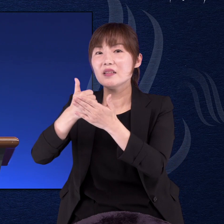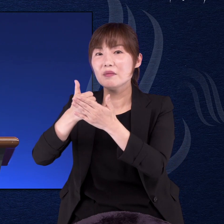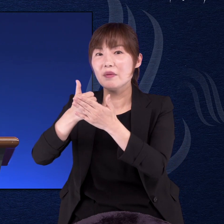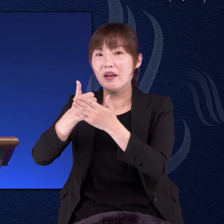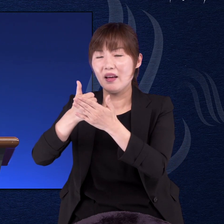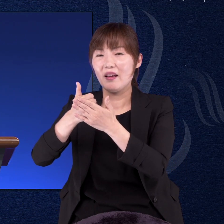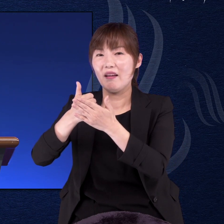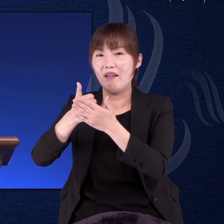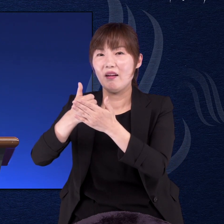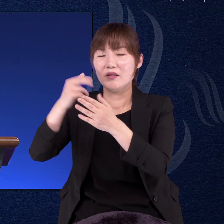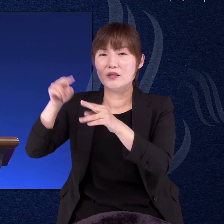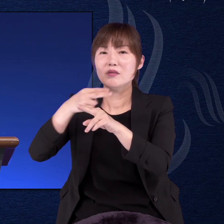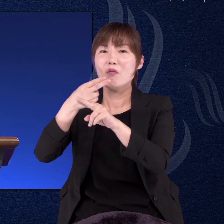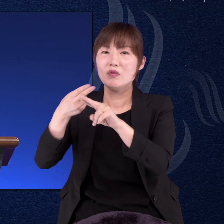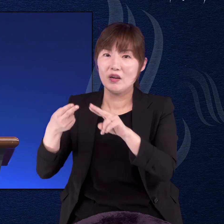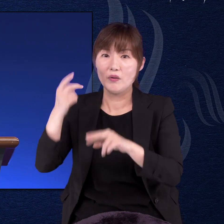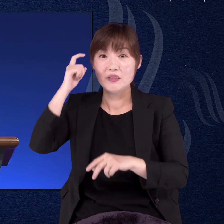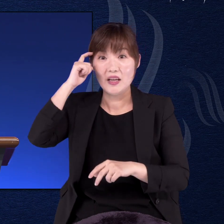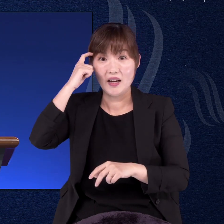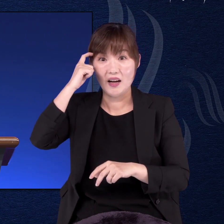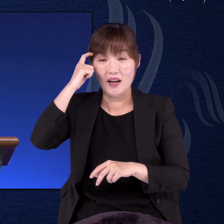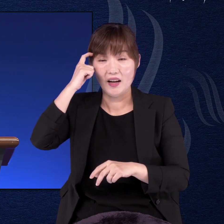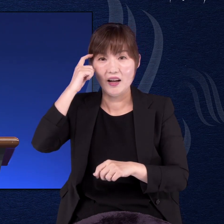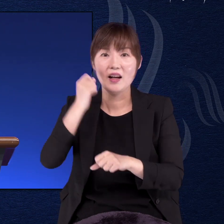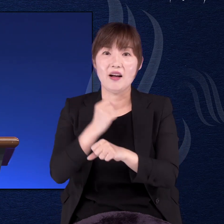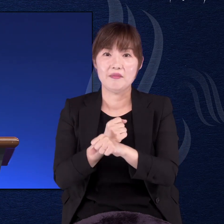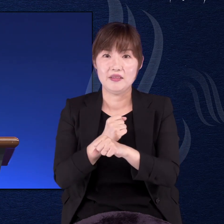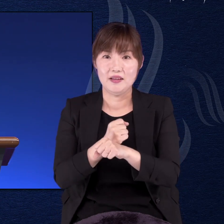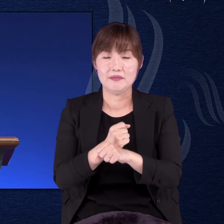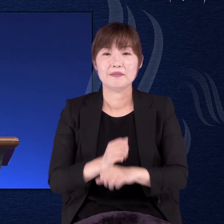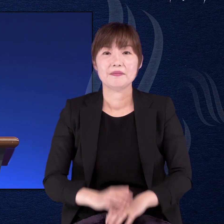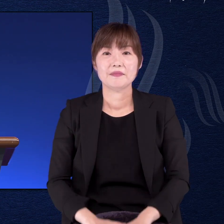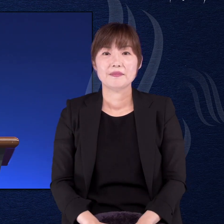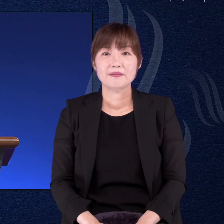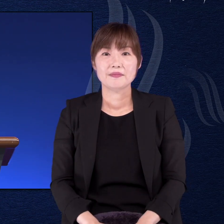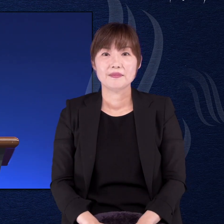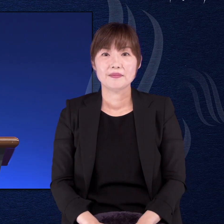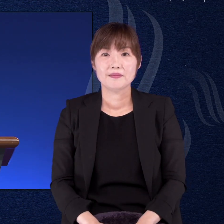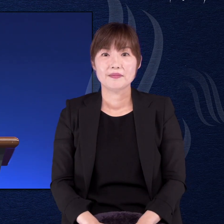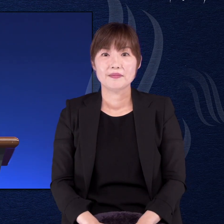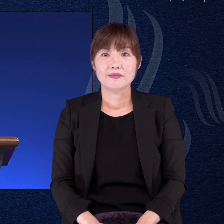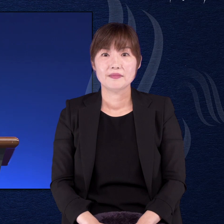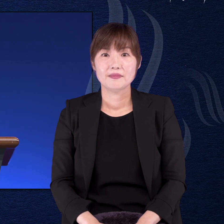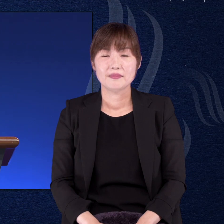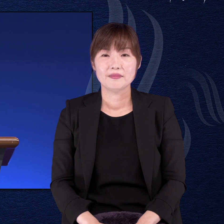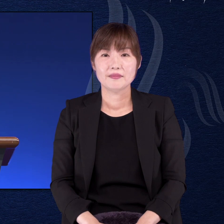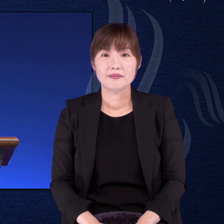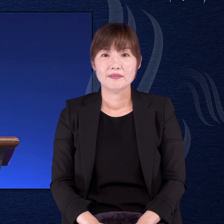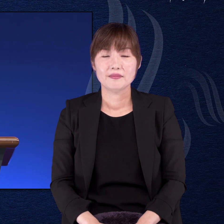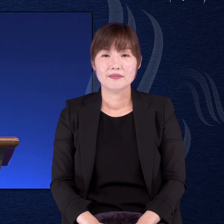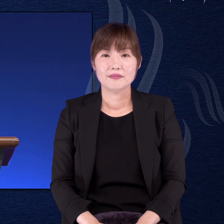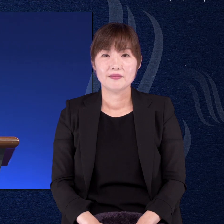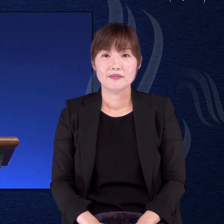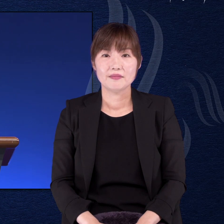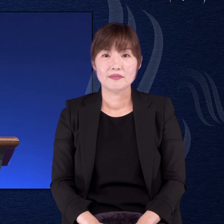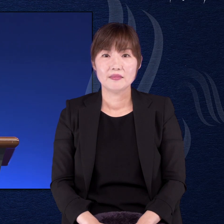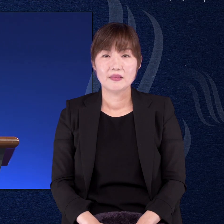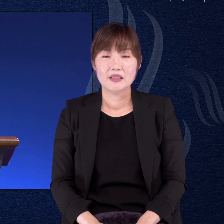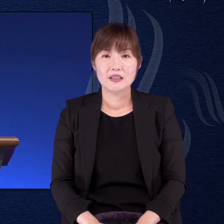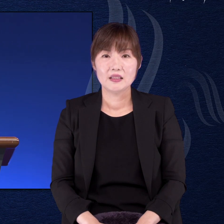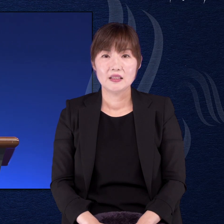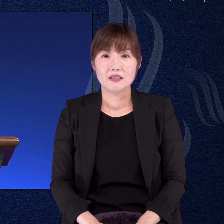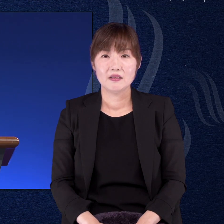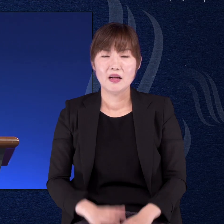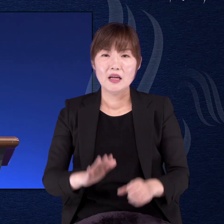각자의 이웃이. 우리 오늘 처음에 봤던 그 주의 영상, 정말 너무 마음